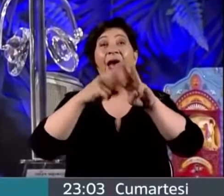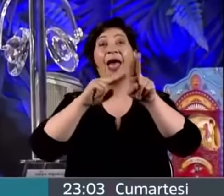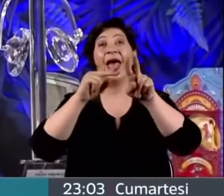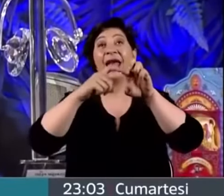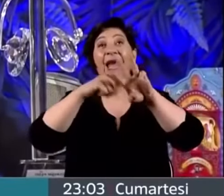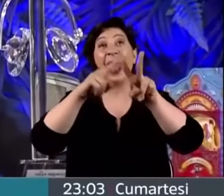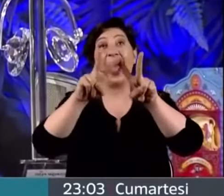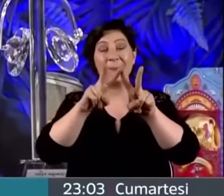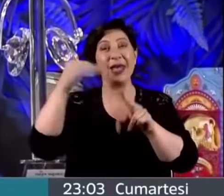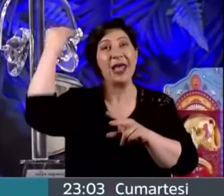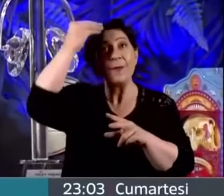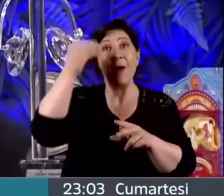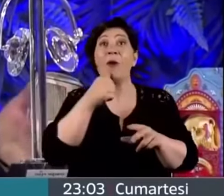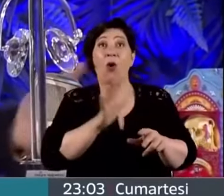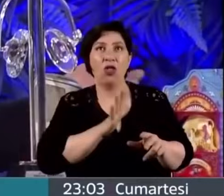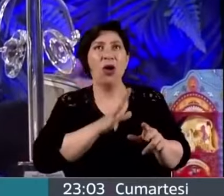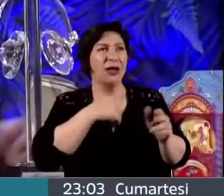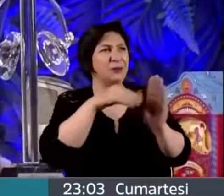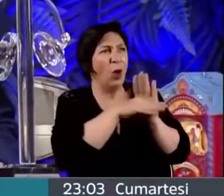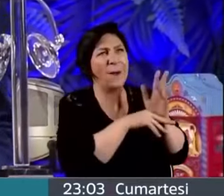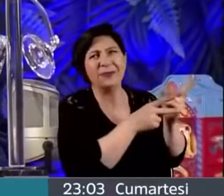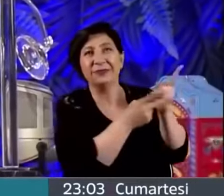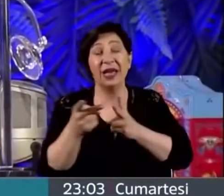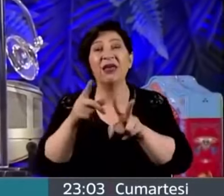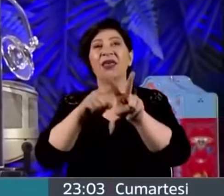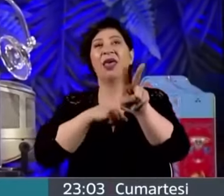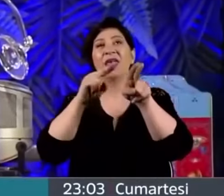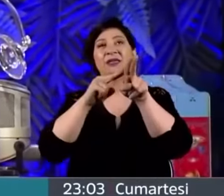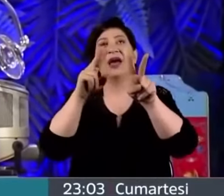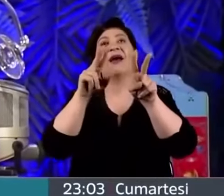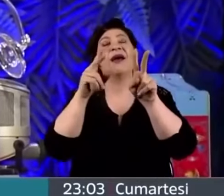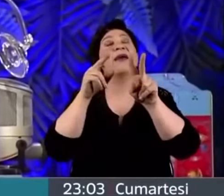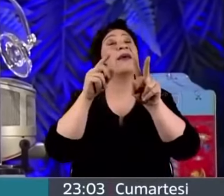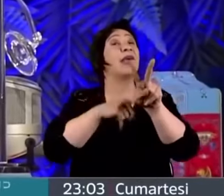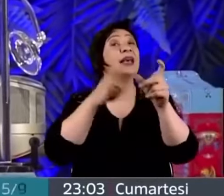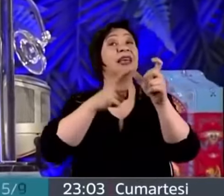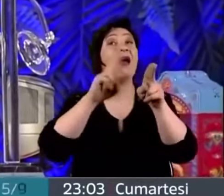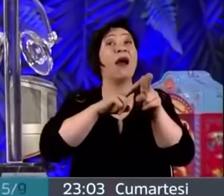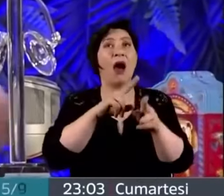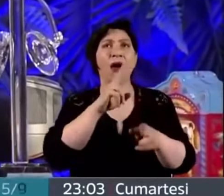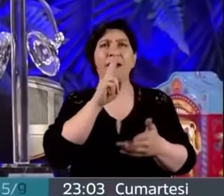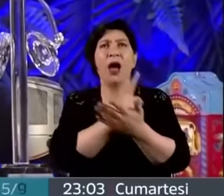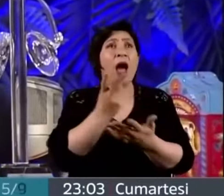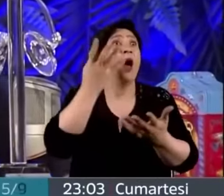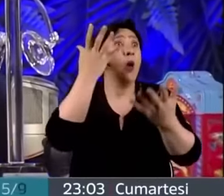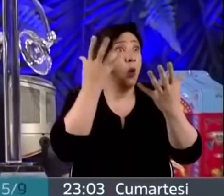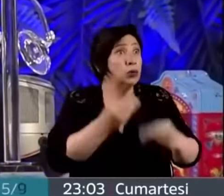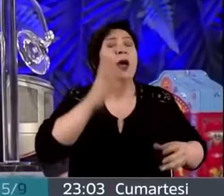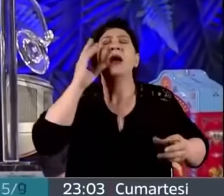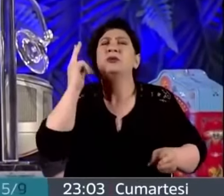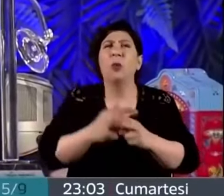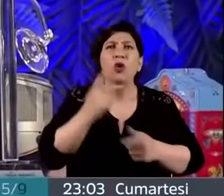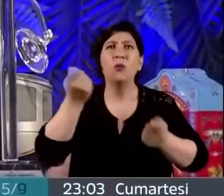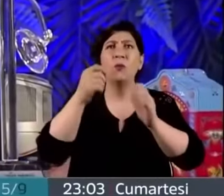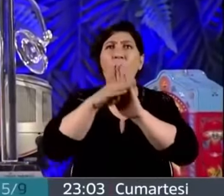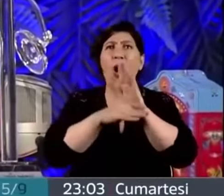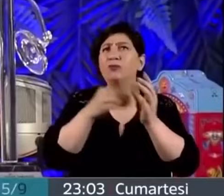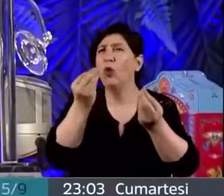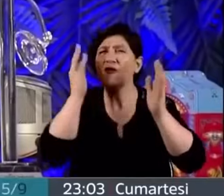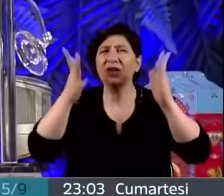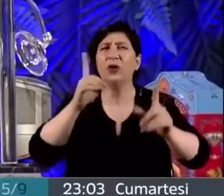İmamoğlu'nu programa konuk olarak alacaktık. Fakat hemen YSK kararından sonra öyle bir koşturma içerisine girdi ki